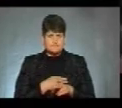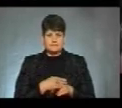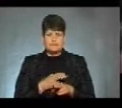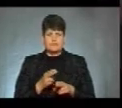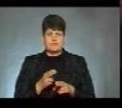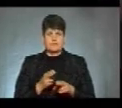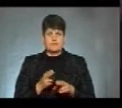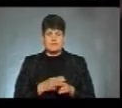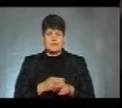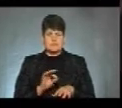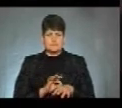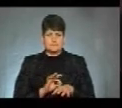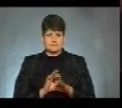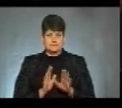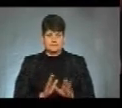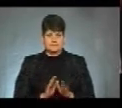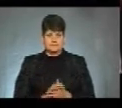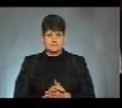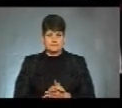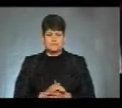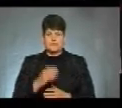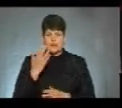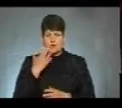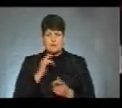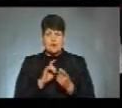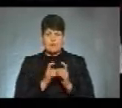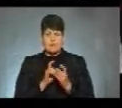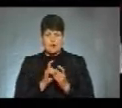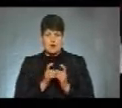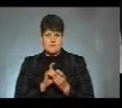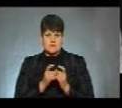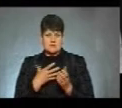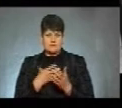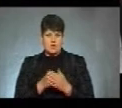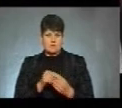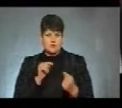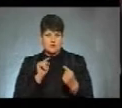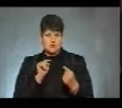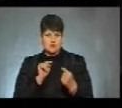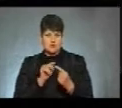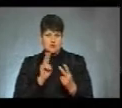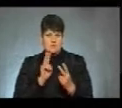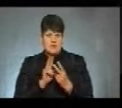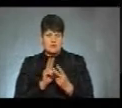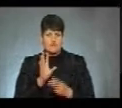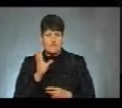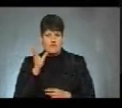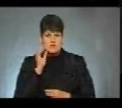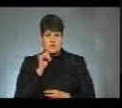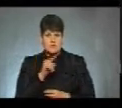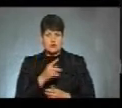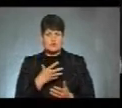польових прийомів. Коли ми боремося зі своїм суперником, вважайте його